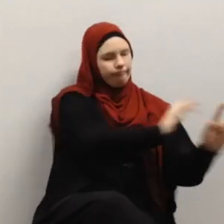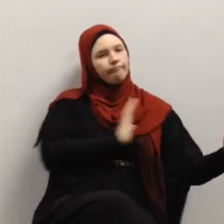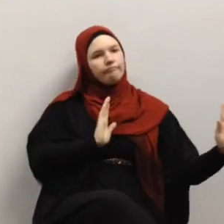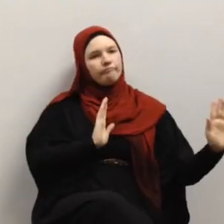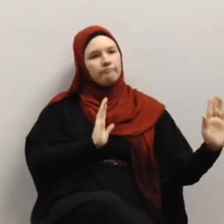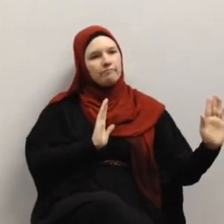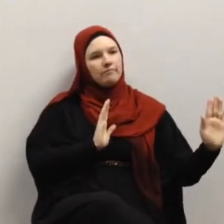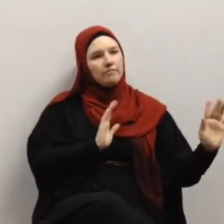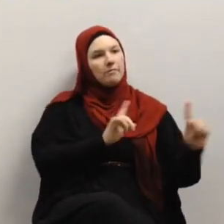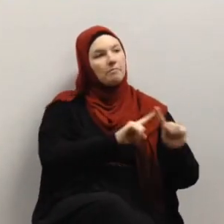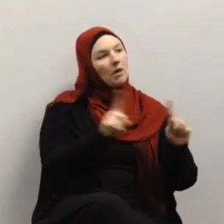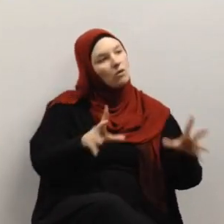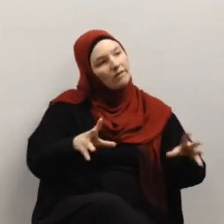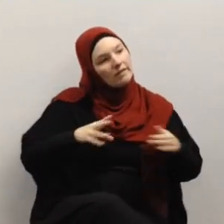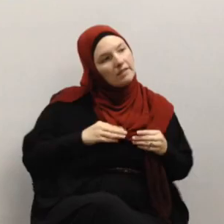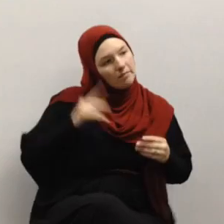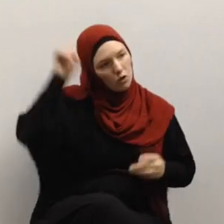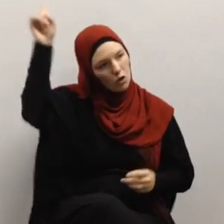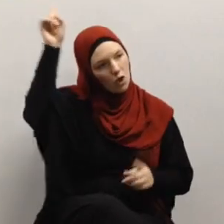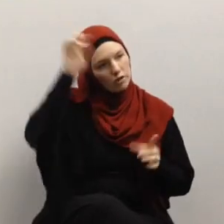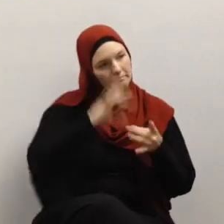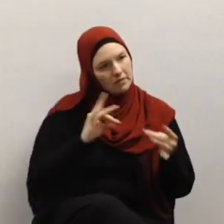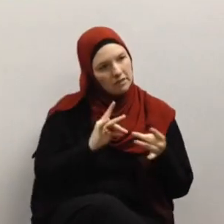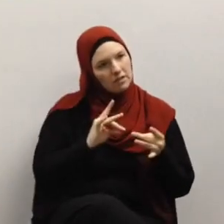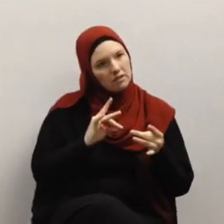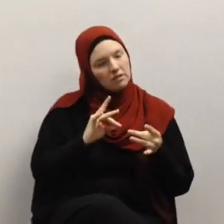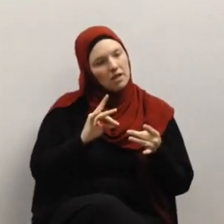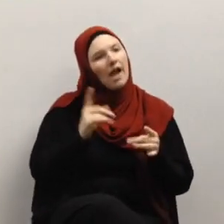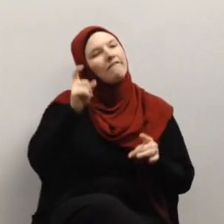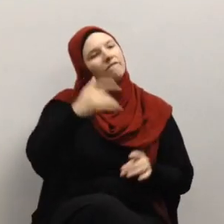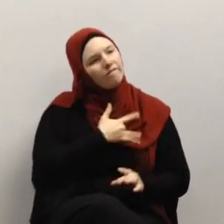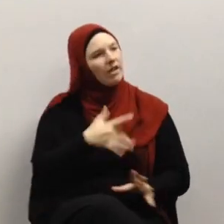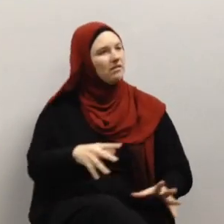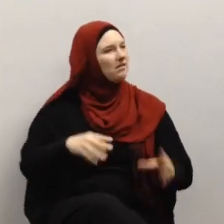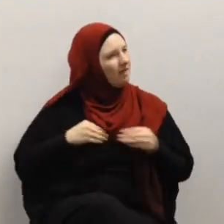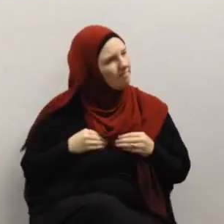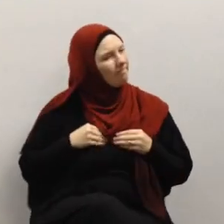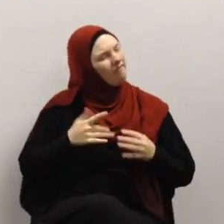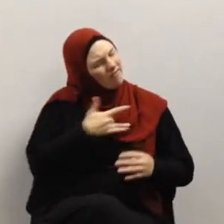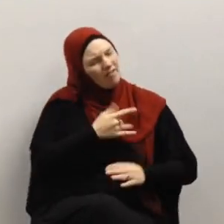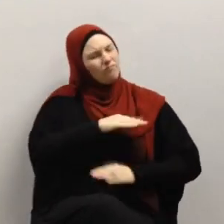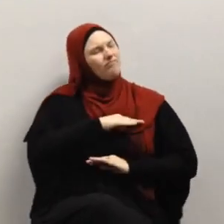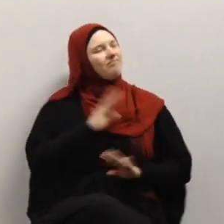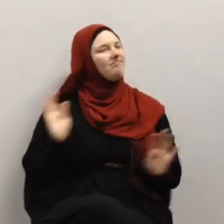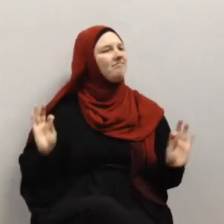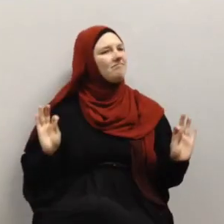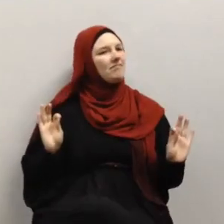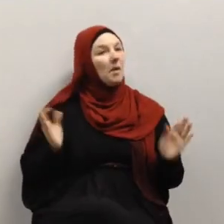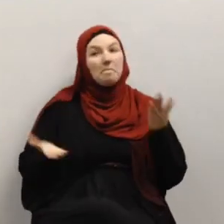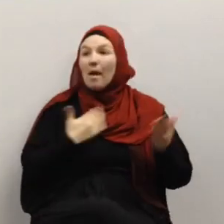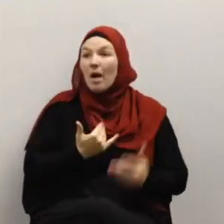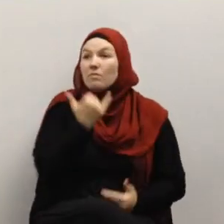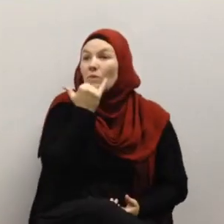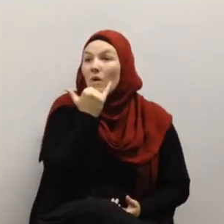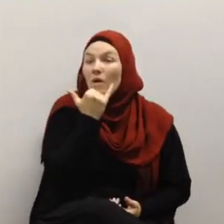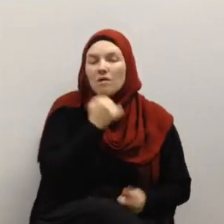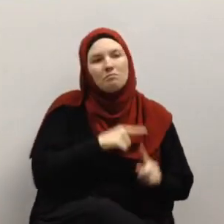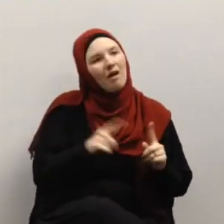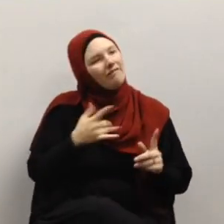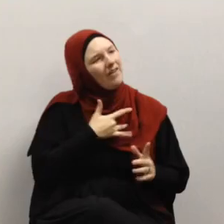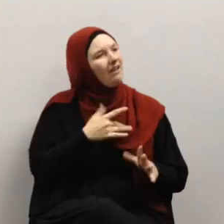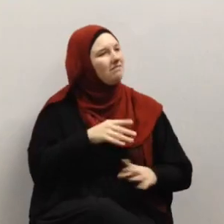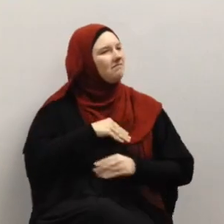accept Allah's word and feel content with it. ثُمَّ لَا يَجِدُوا فِي أَنفُسِهِمْ حَرَجًا. No reluctance,